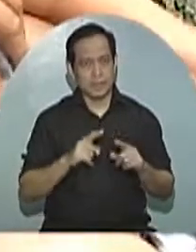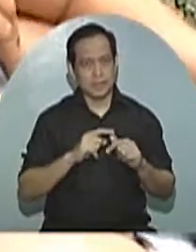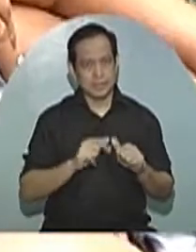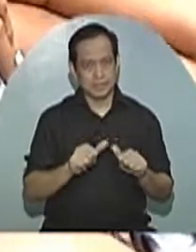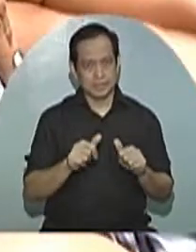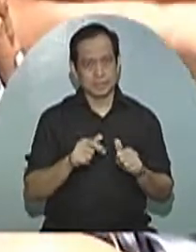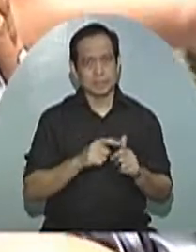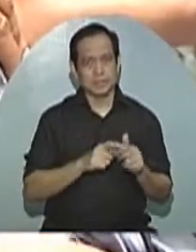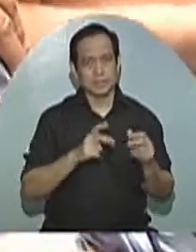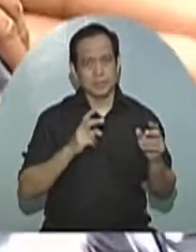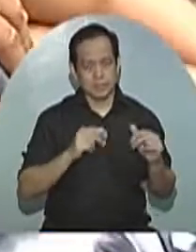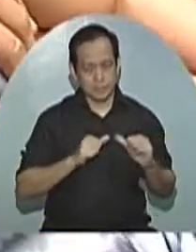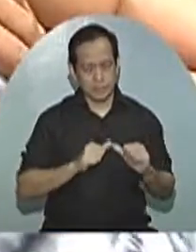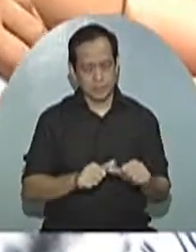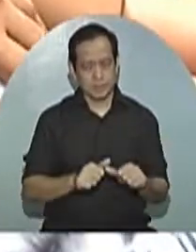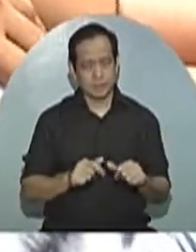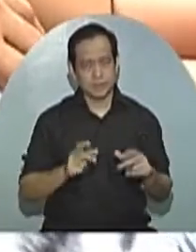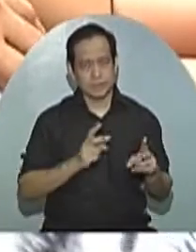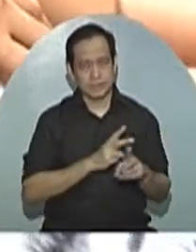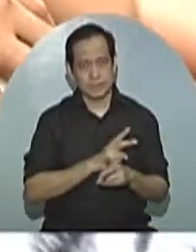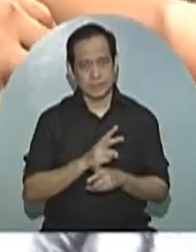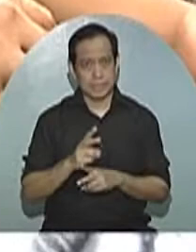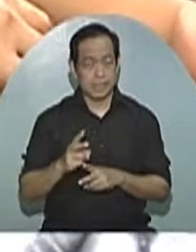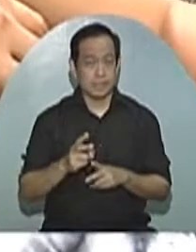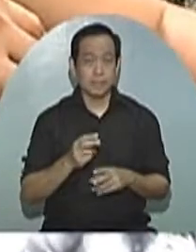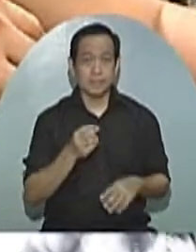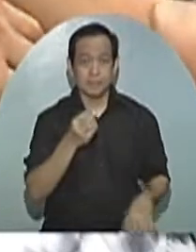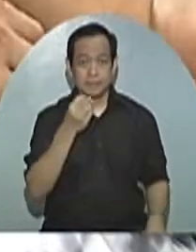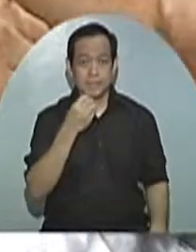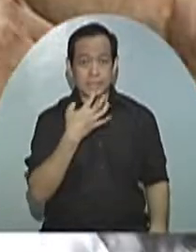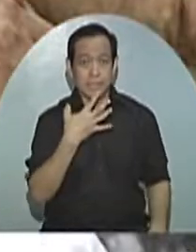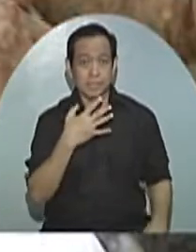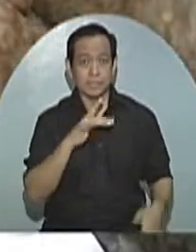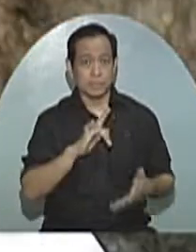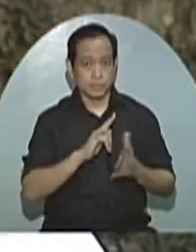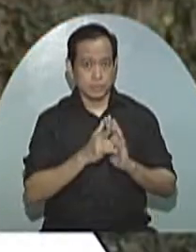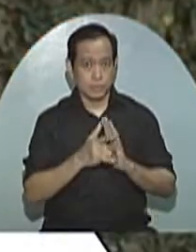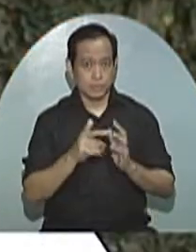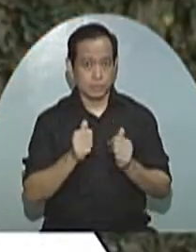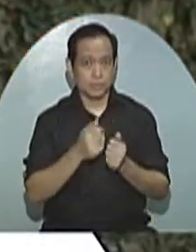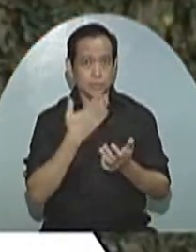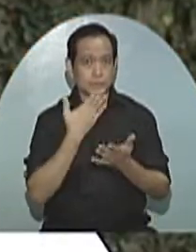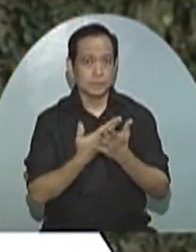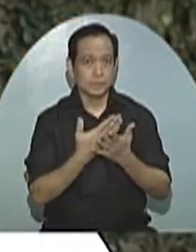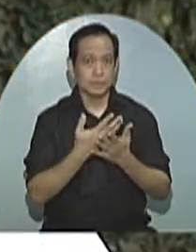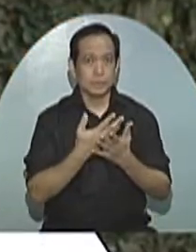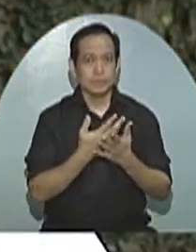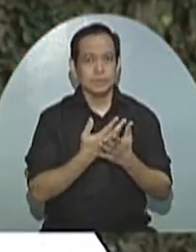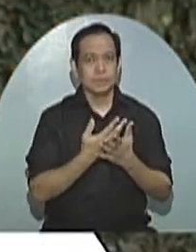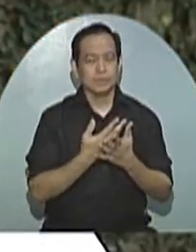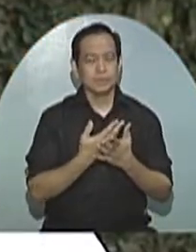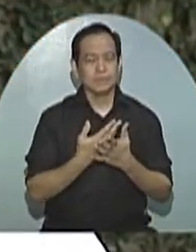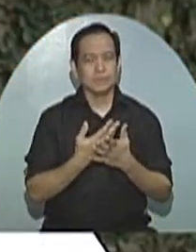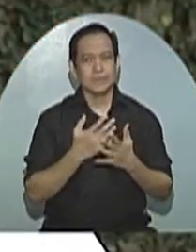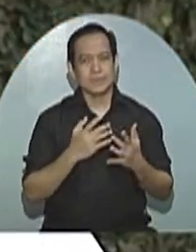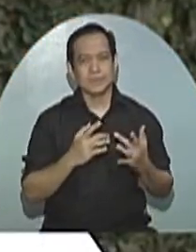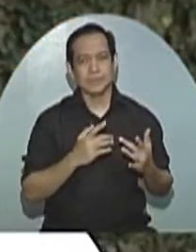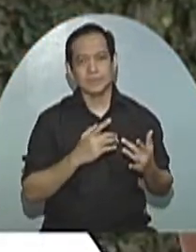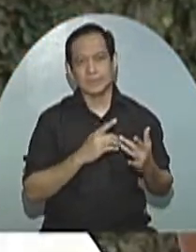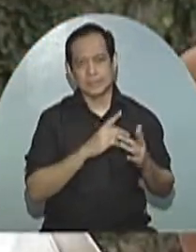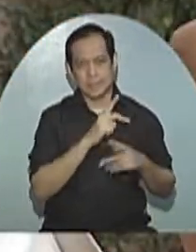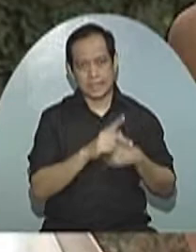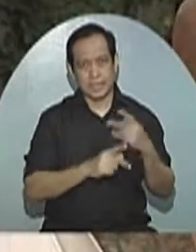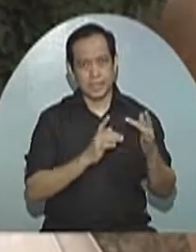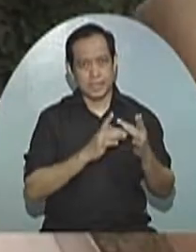paggabay ni Angelina sa kanyang mga apo. Kung sino man pong may mabuting puso na para po